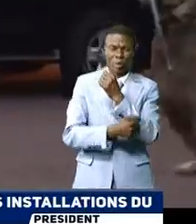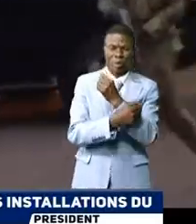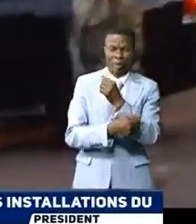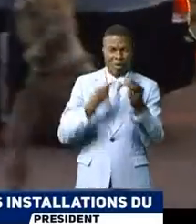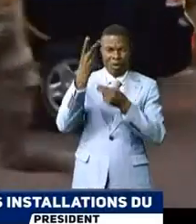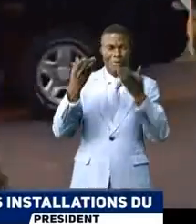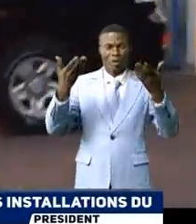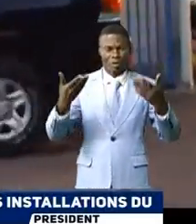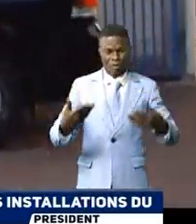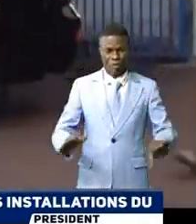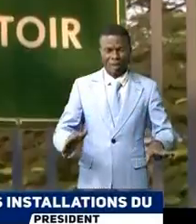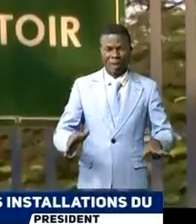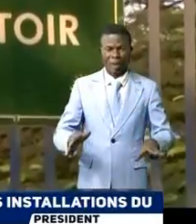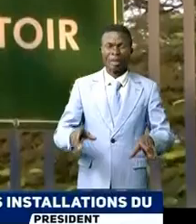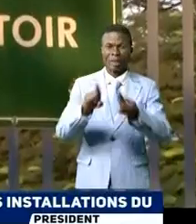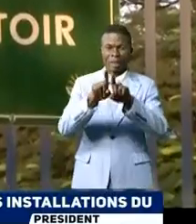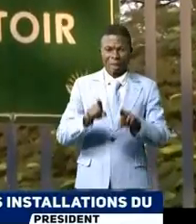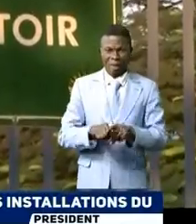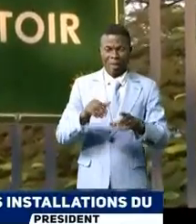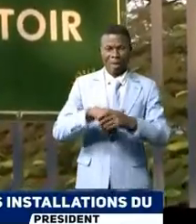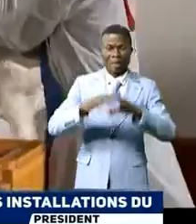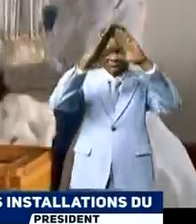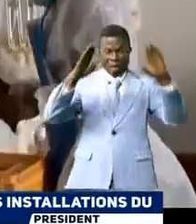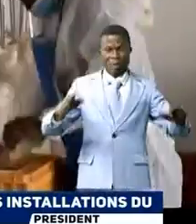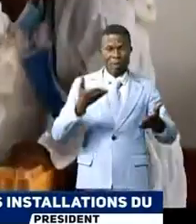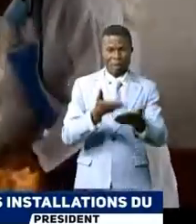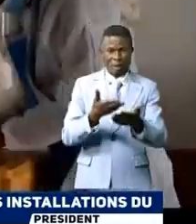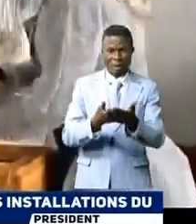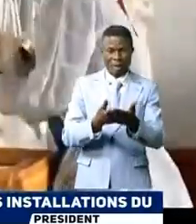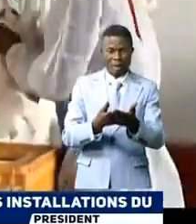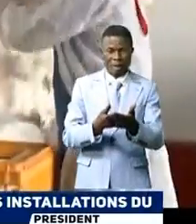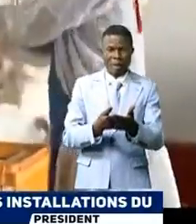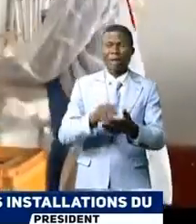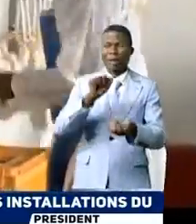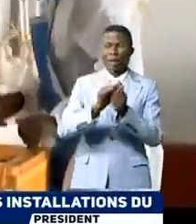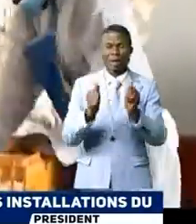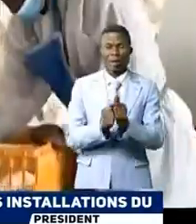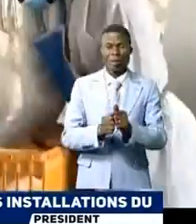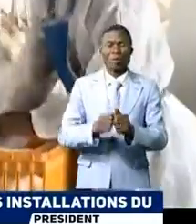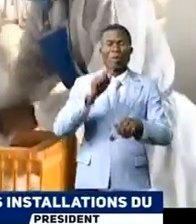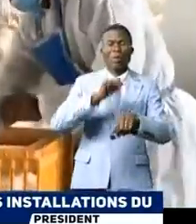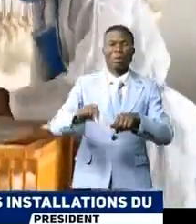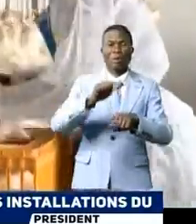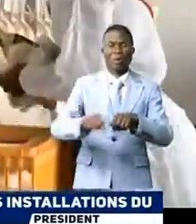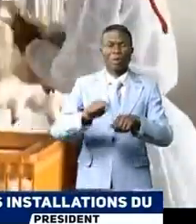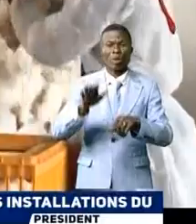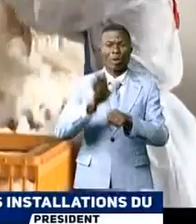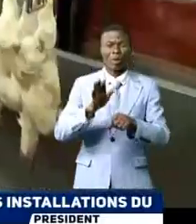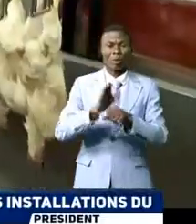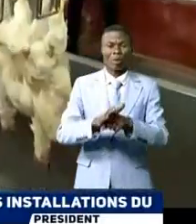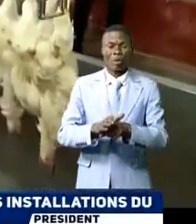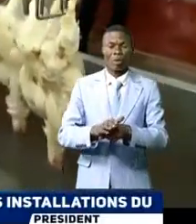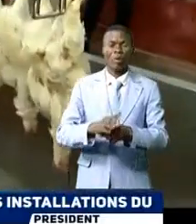bouclé cette longue visite. C'est dans ce bâtiment, au son de caquettement des volailles, que se trouve